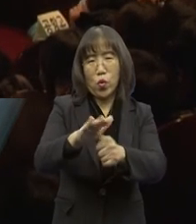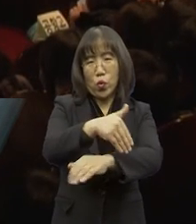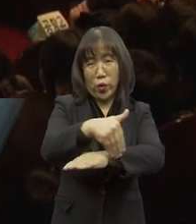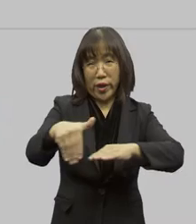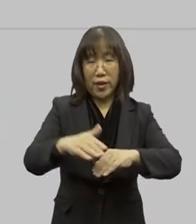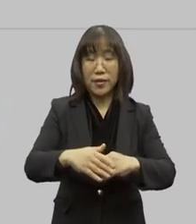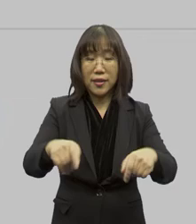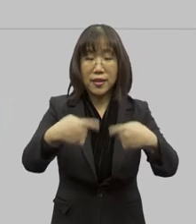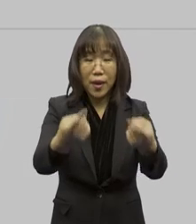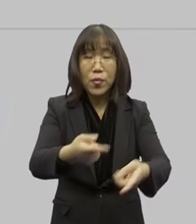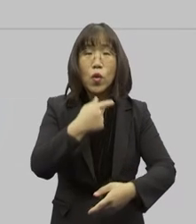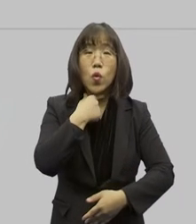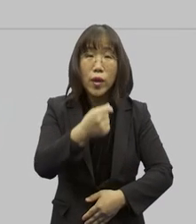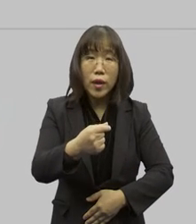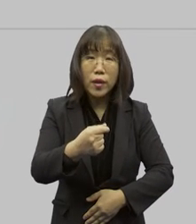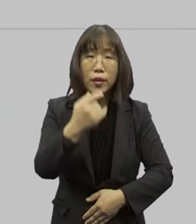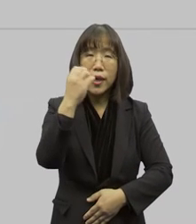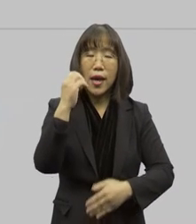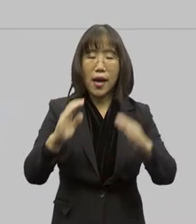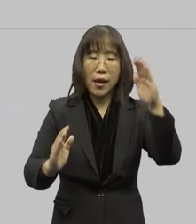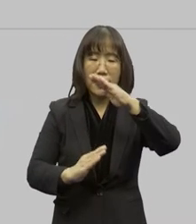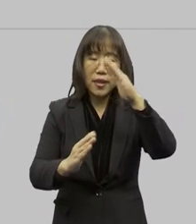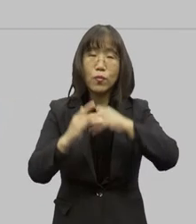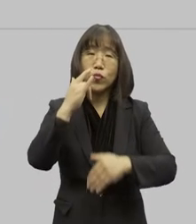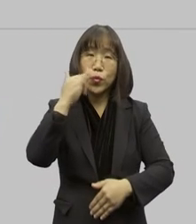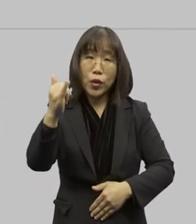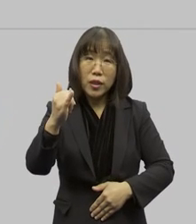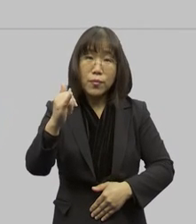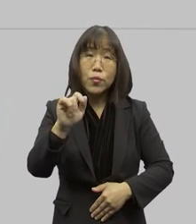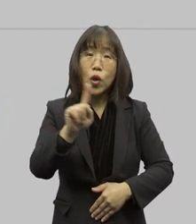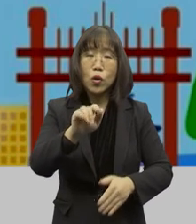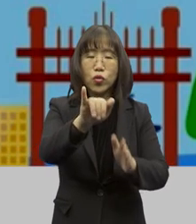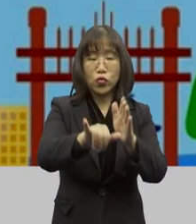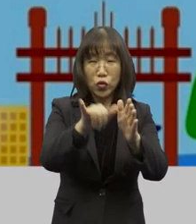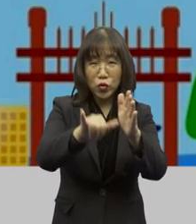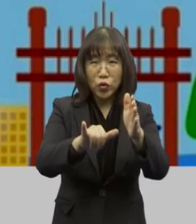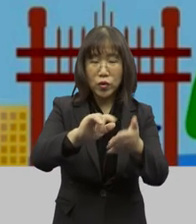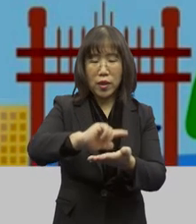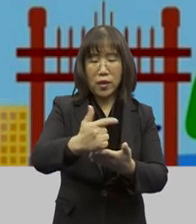격려합니다. 참여하고 싶은 학부모나 학생은 방송 당일